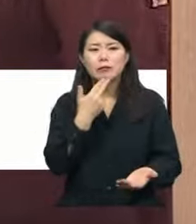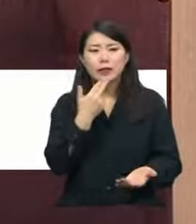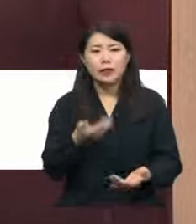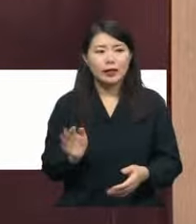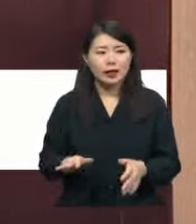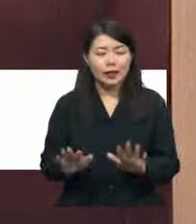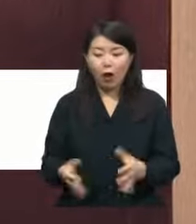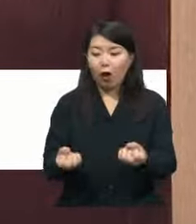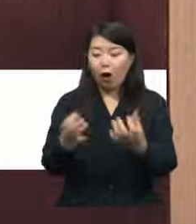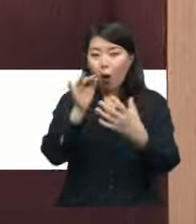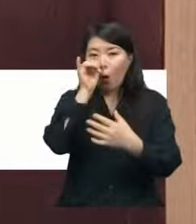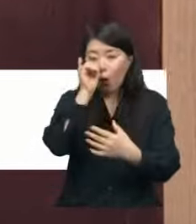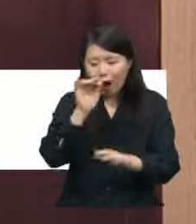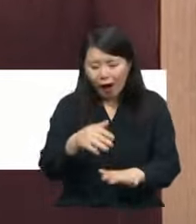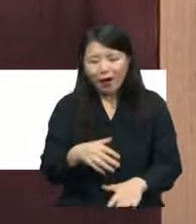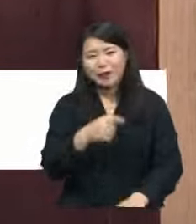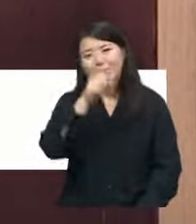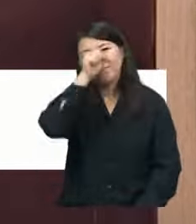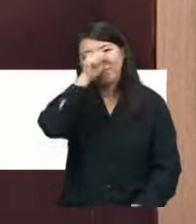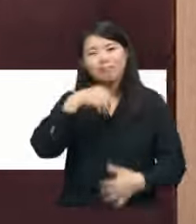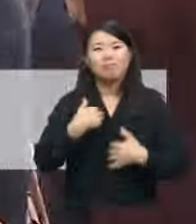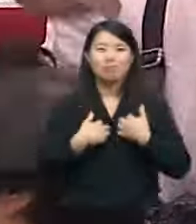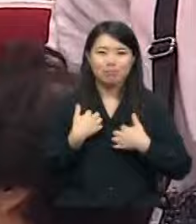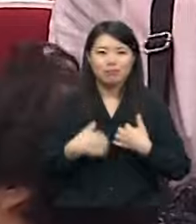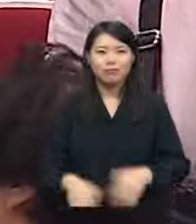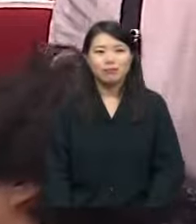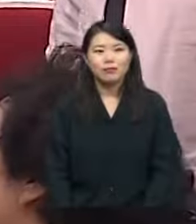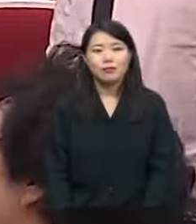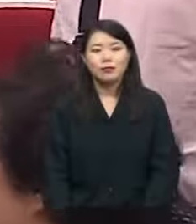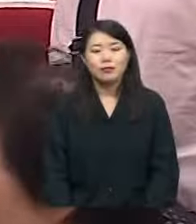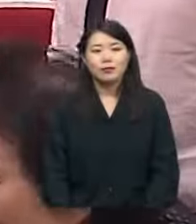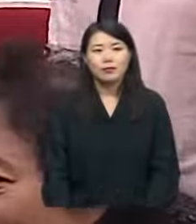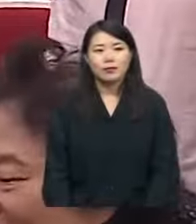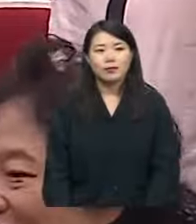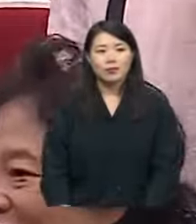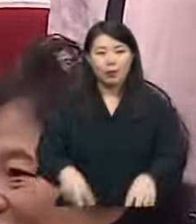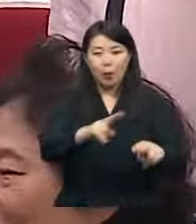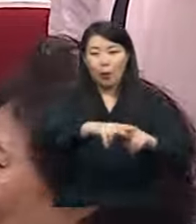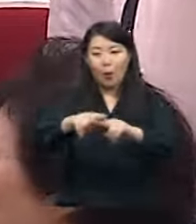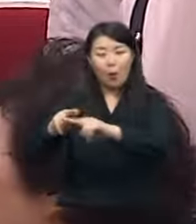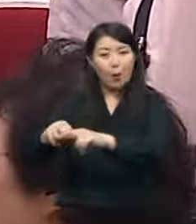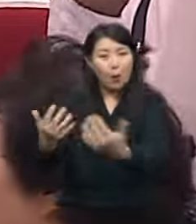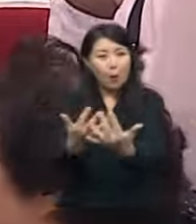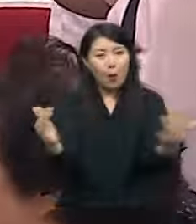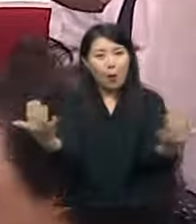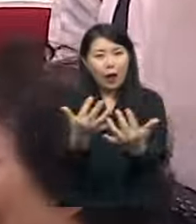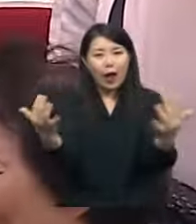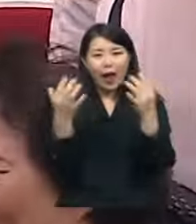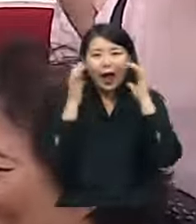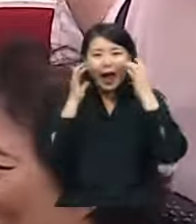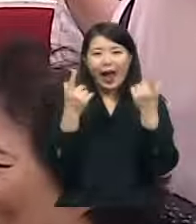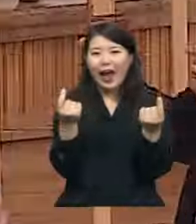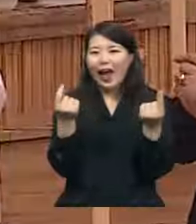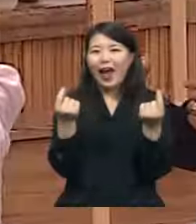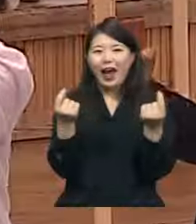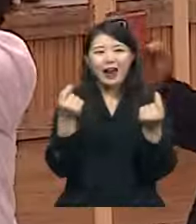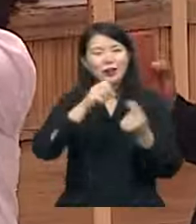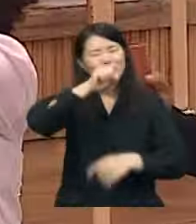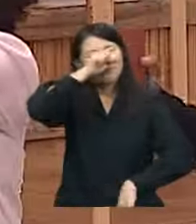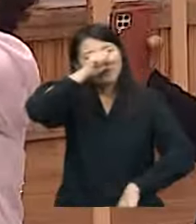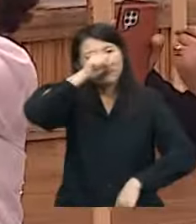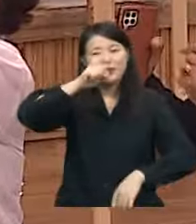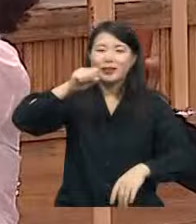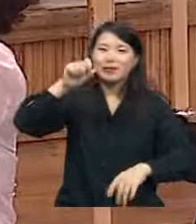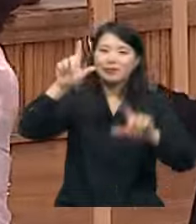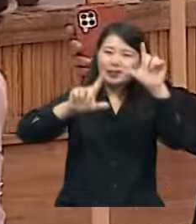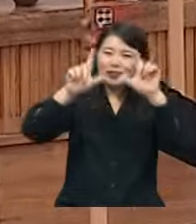이런 행사가 있으니까 너무 좋고 기분 좋습니다. 객석 곳곳에선 아이같이 좋아하는 어르신들의